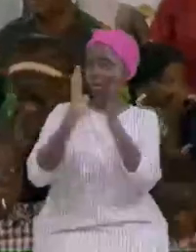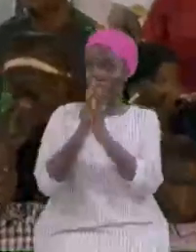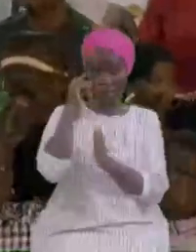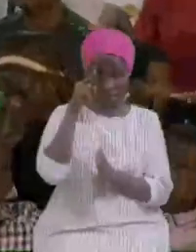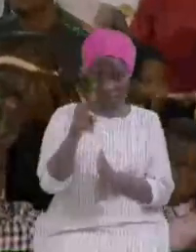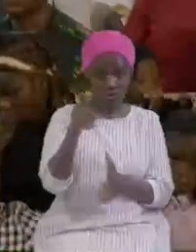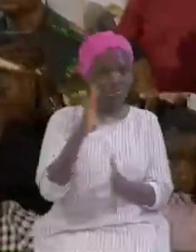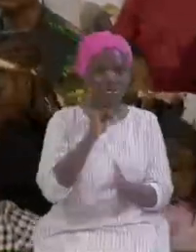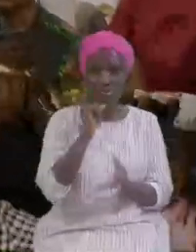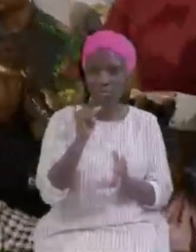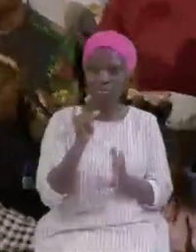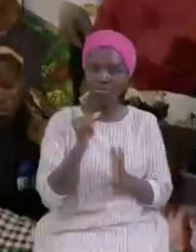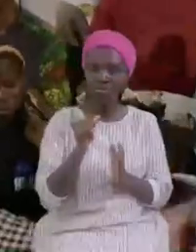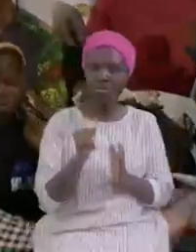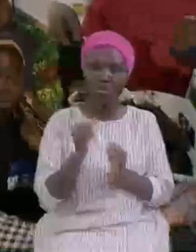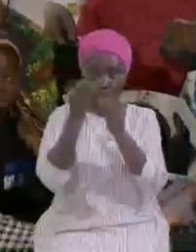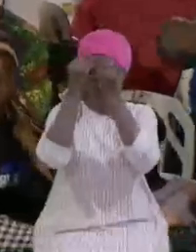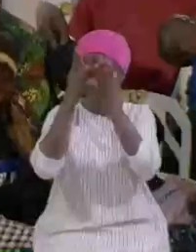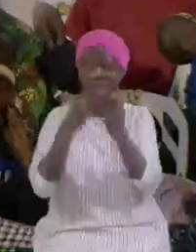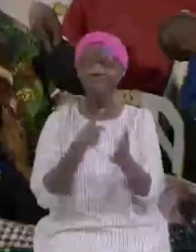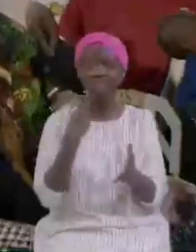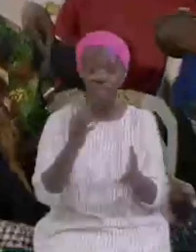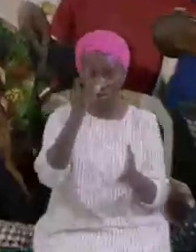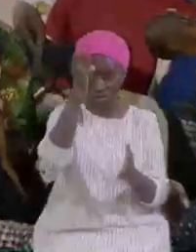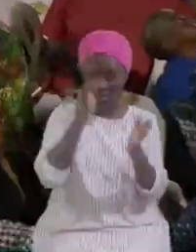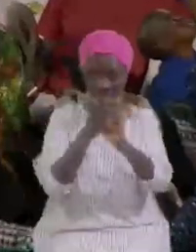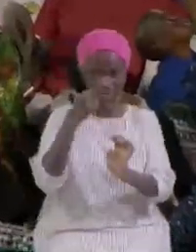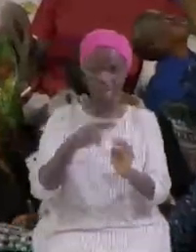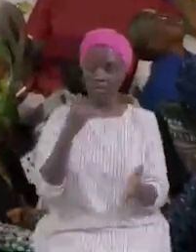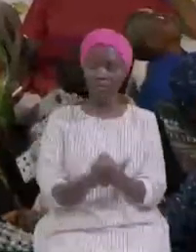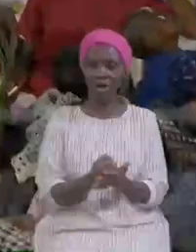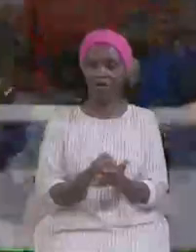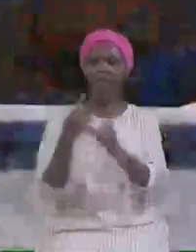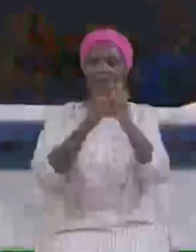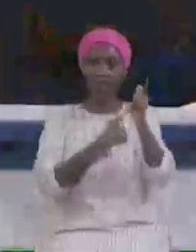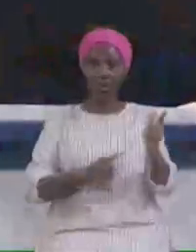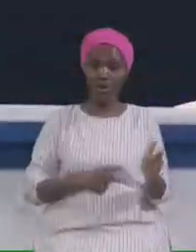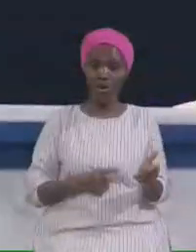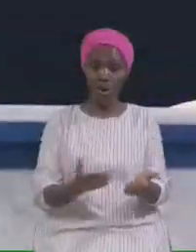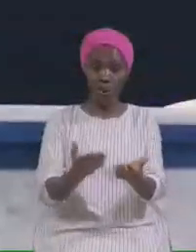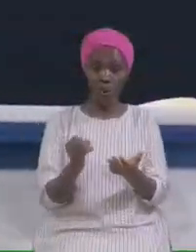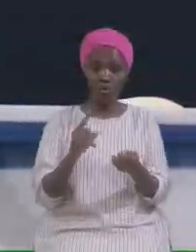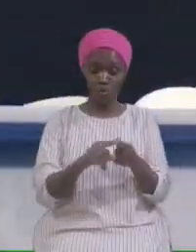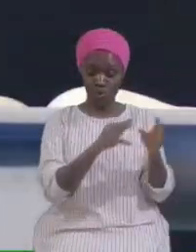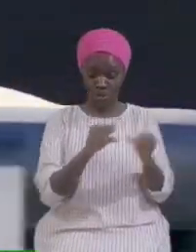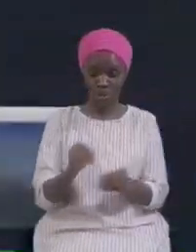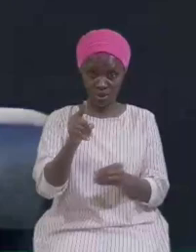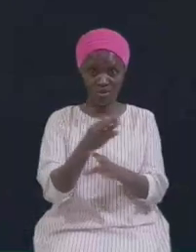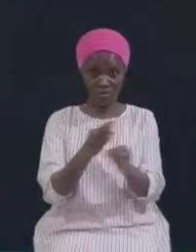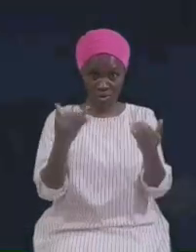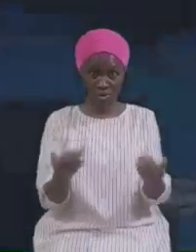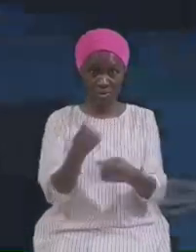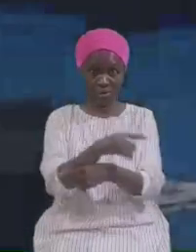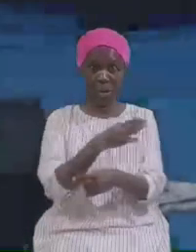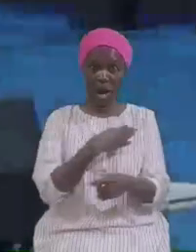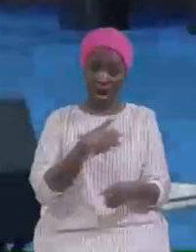diable. Et le Seigneur t'appelle. Et le Seigneur veut t'affranchir aujourd'hui. Il